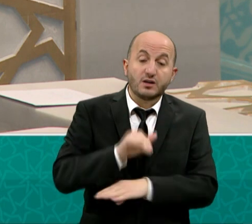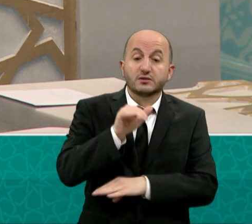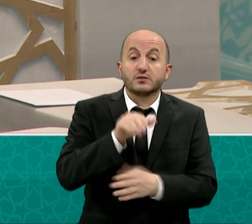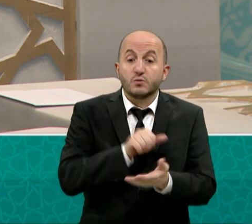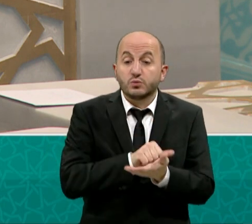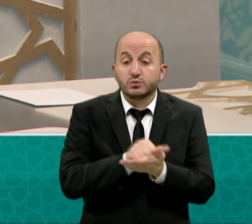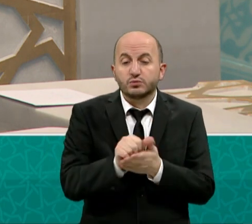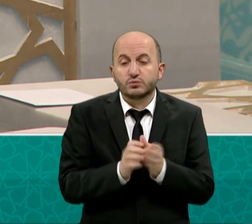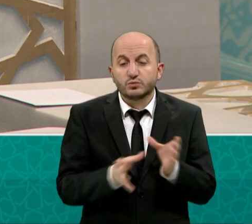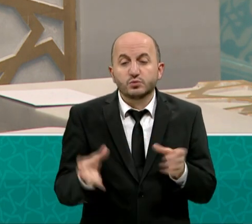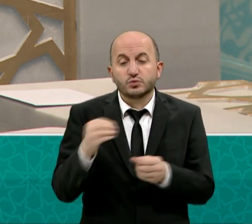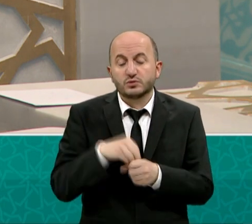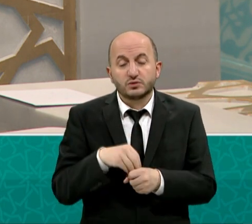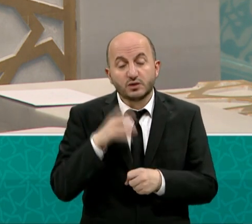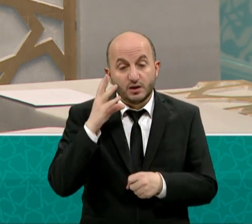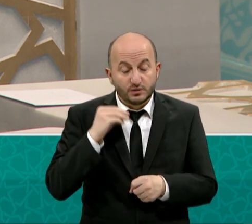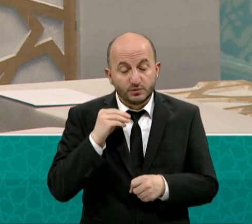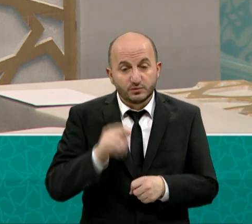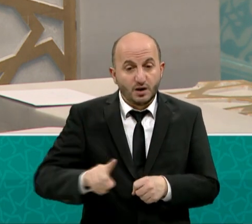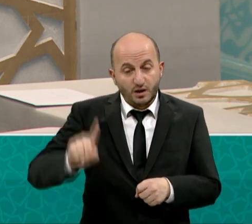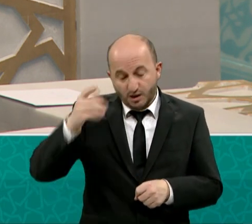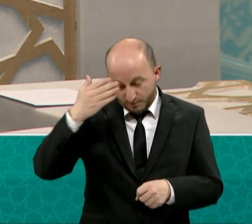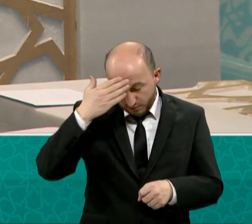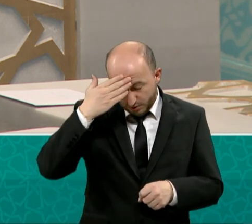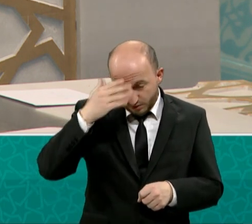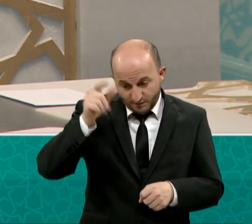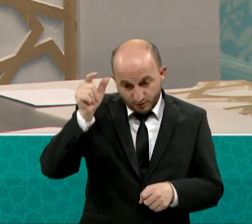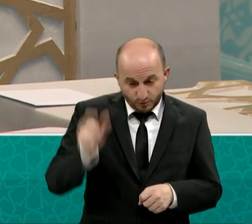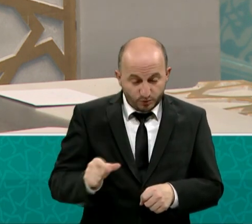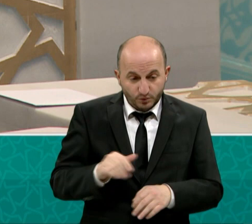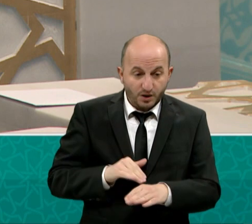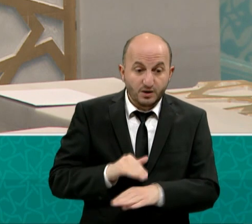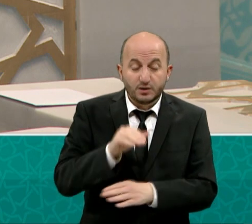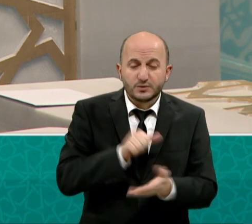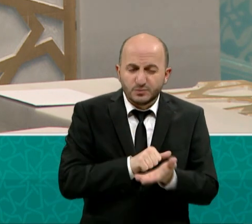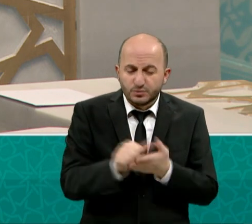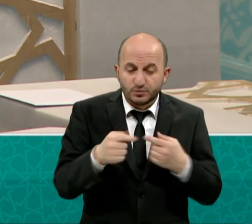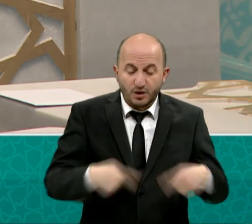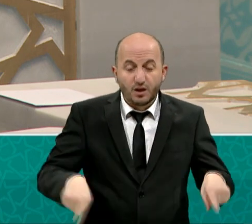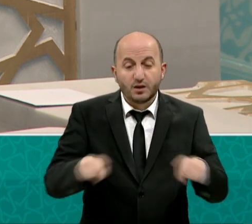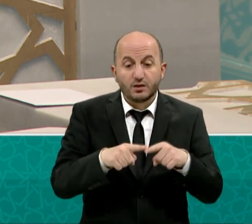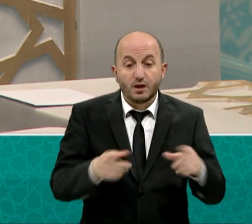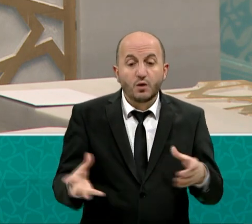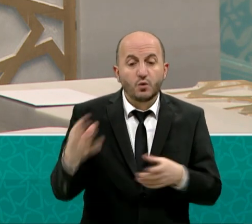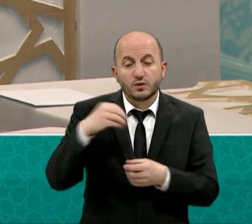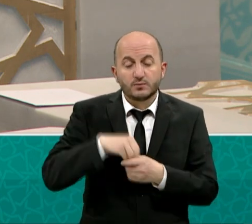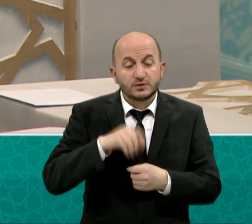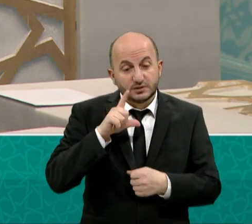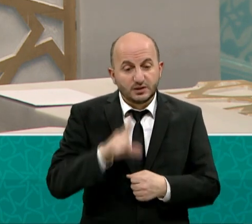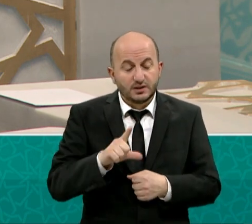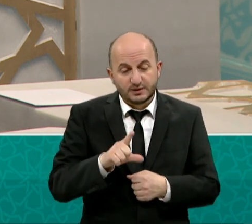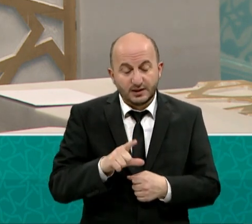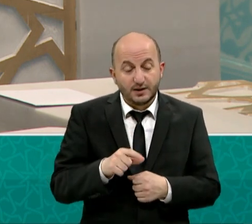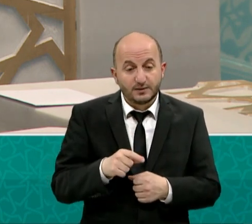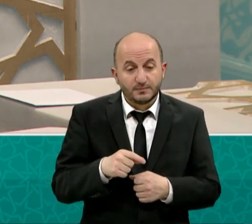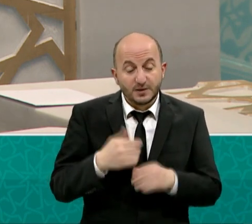anlıyoruz. Demek ki Allah'a ibadet ve kulluk hayatımızın bütün alanlarını kuşatması gereken